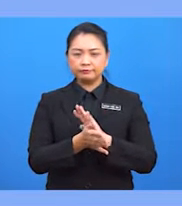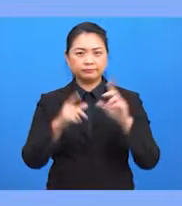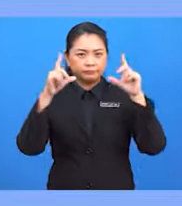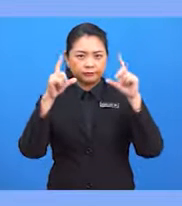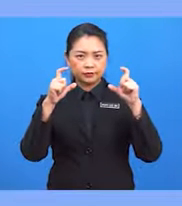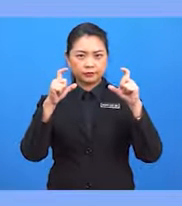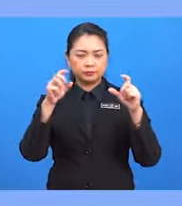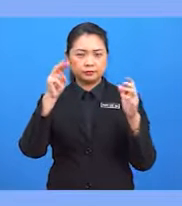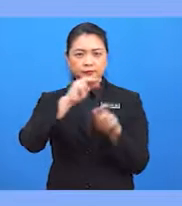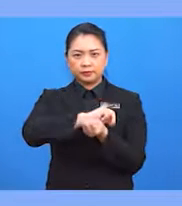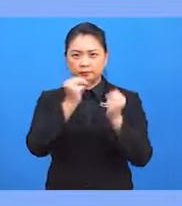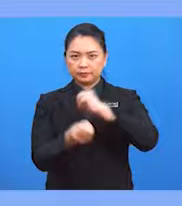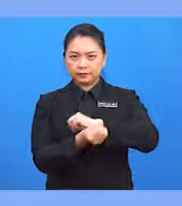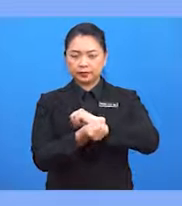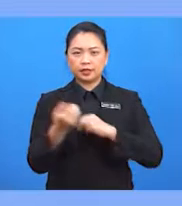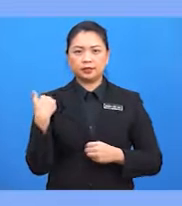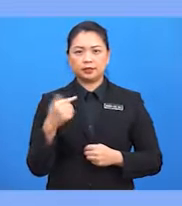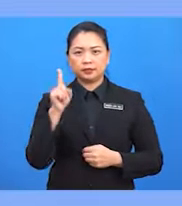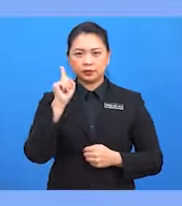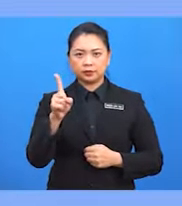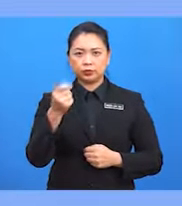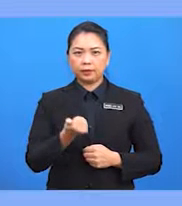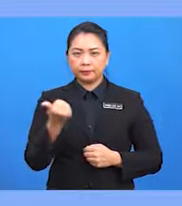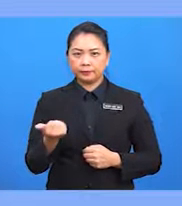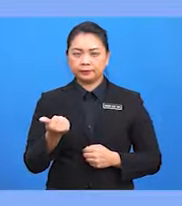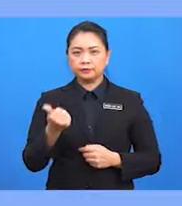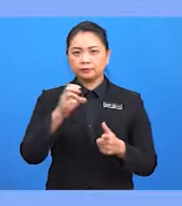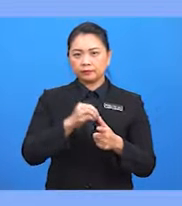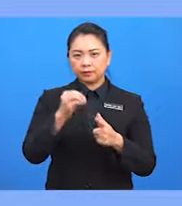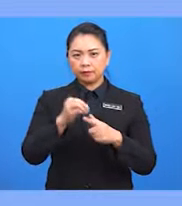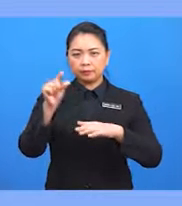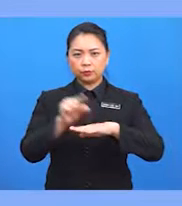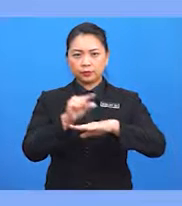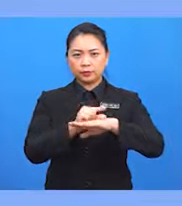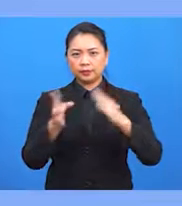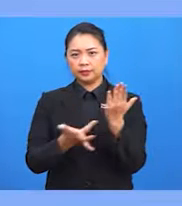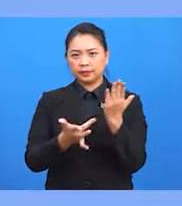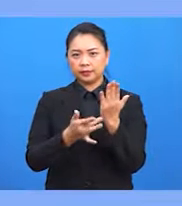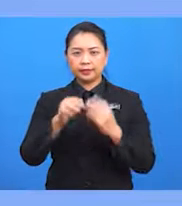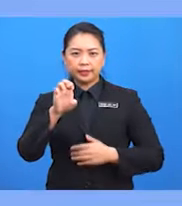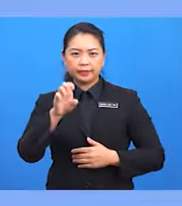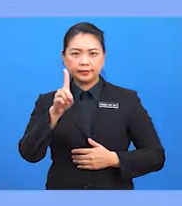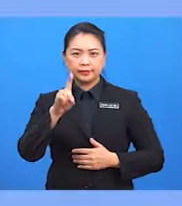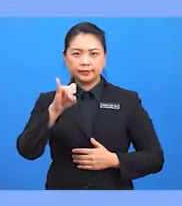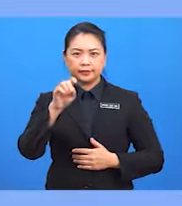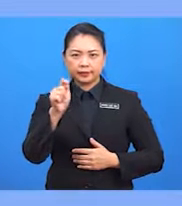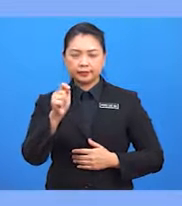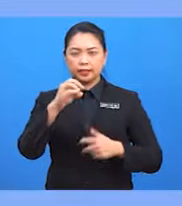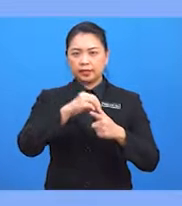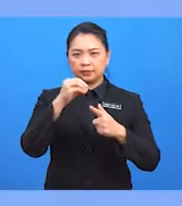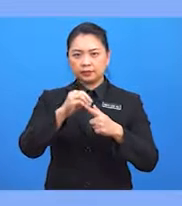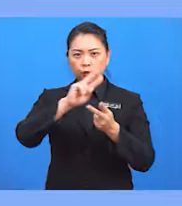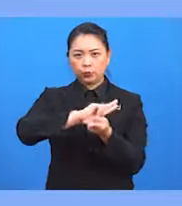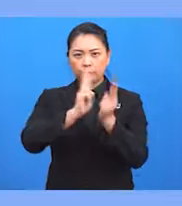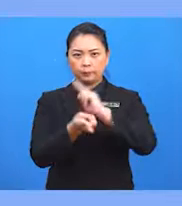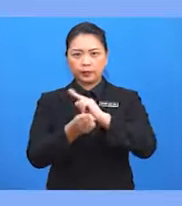atau manipulasi foto adalah sebuah aplikasi atau penggunaan teknik mengedit atau mengubah